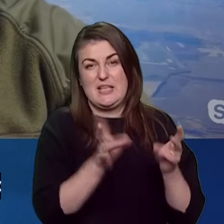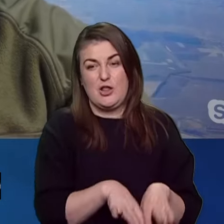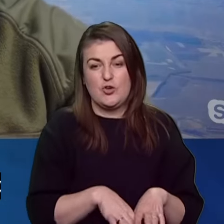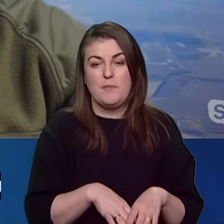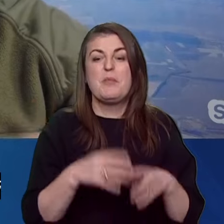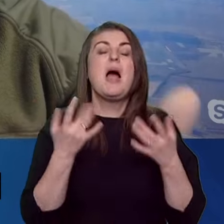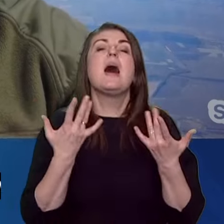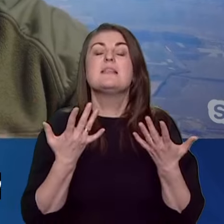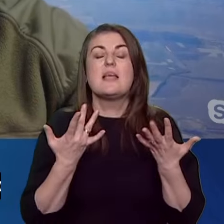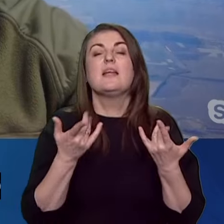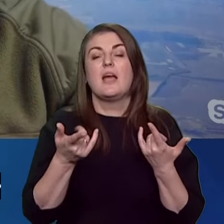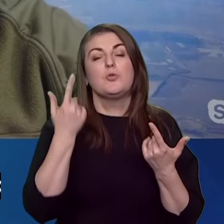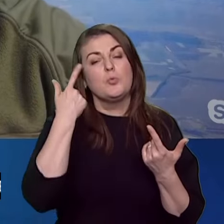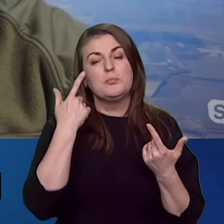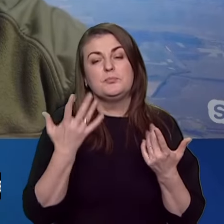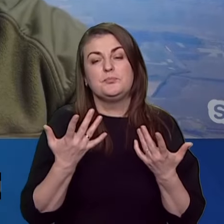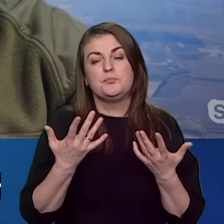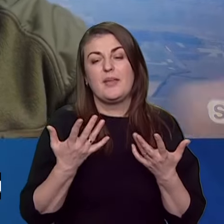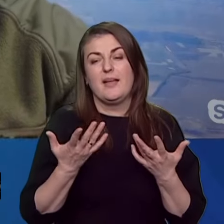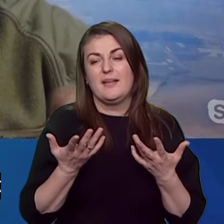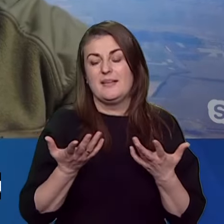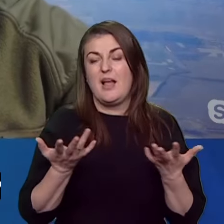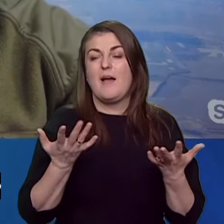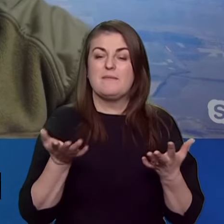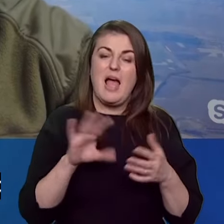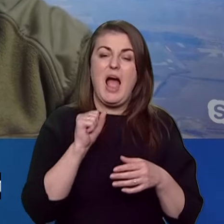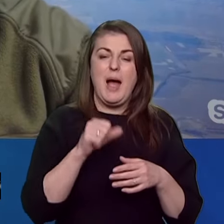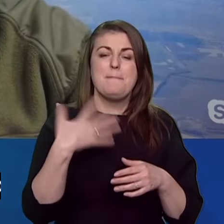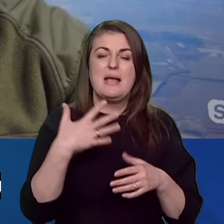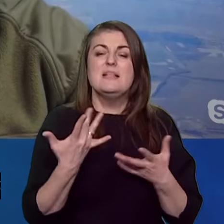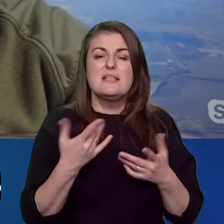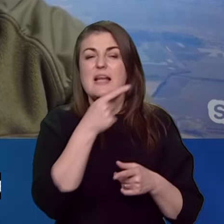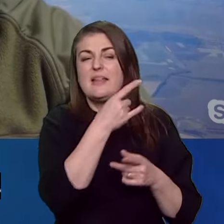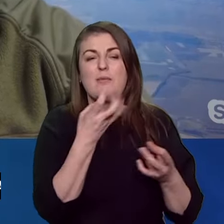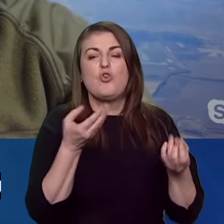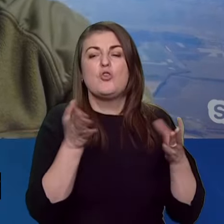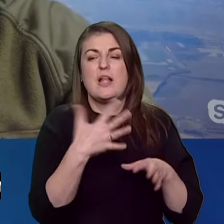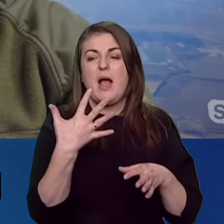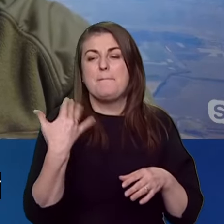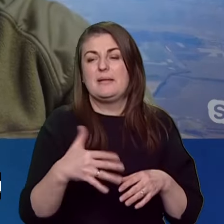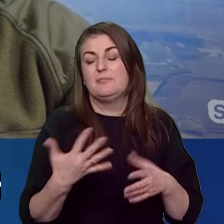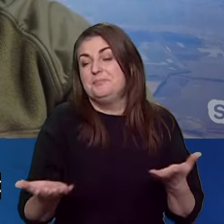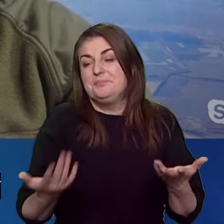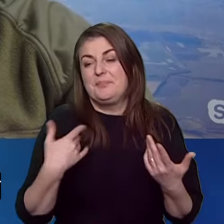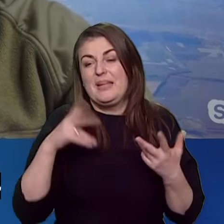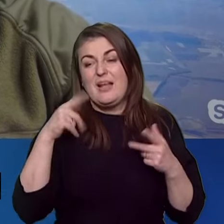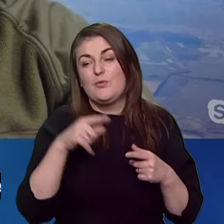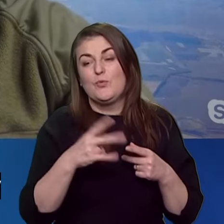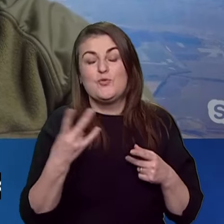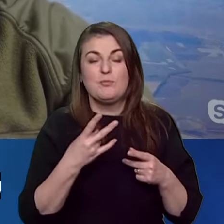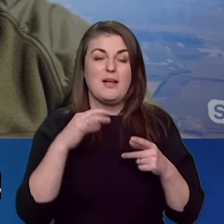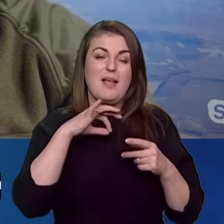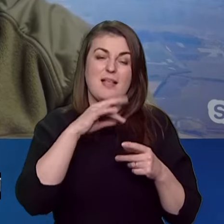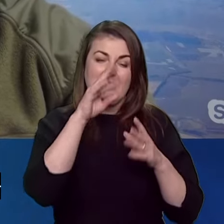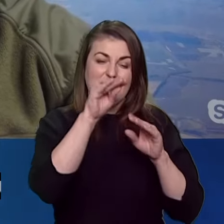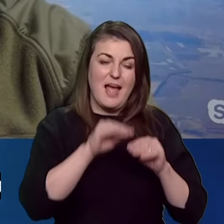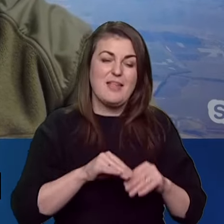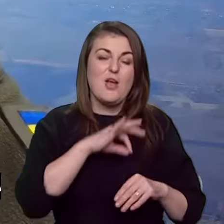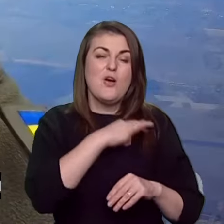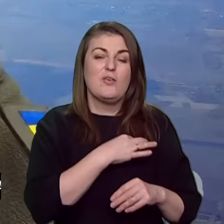залишилось. То скільки? Тому ті інструменти, давайте на кінець вже про цей А-50, скільки їх там лишилося в Росії? Є. Тут треба дані розвідки дивитися.